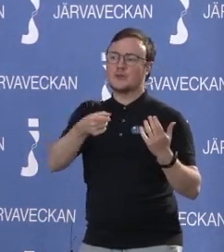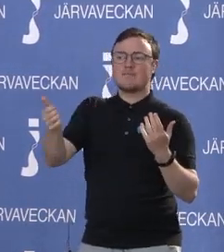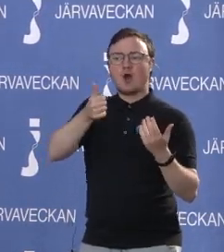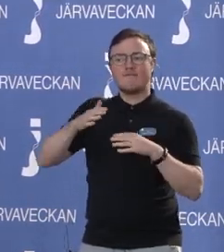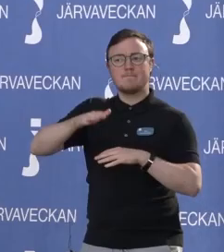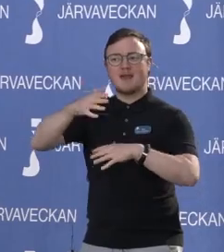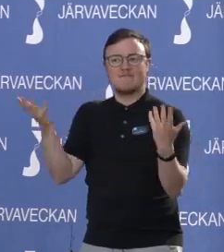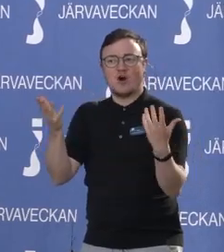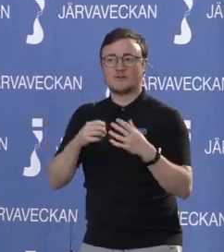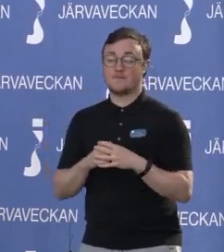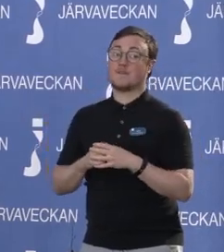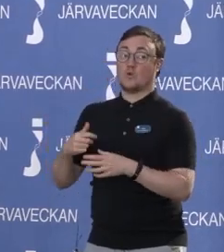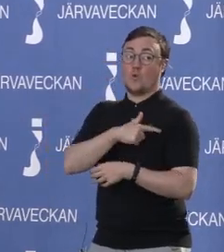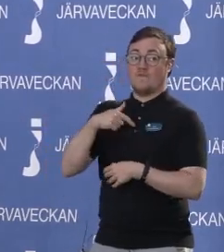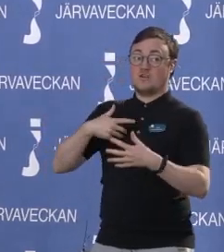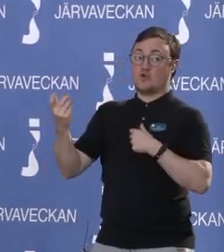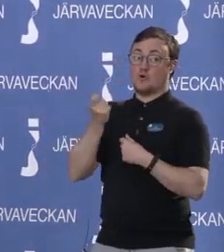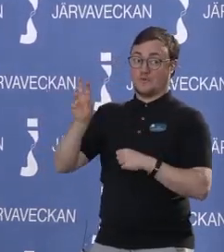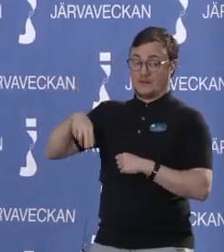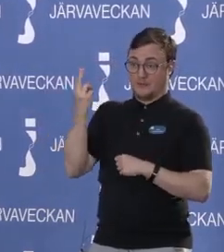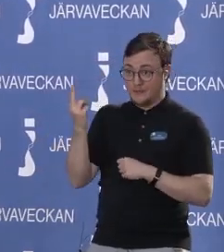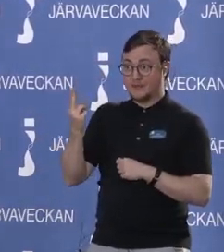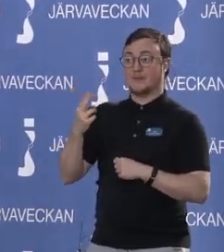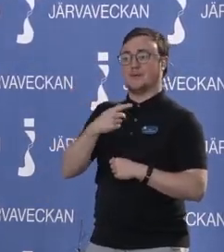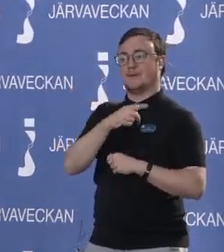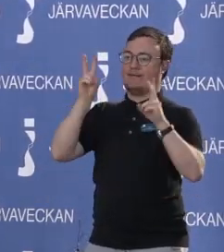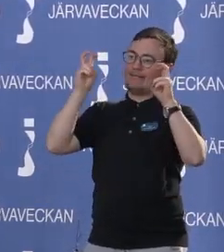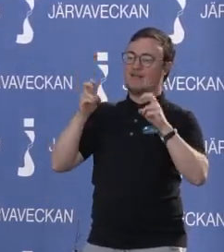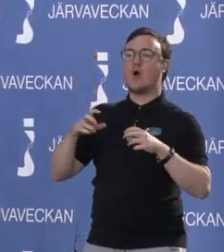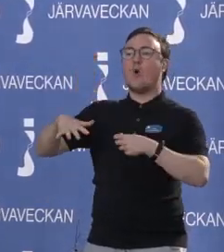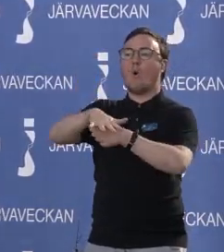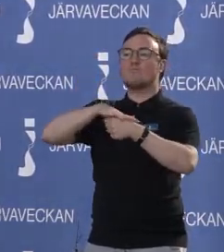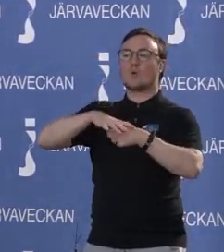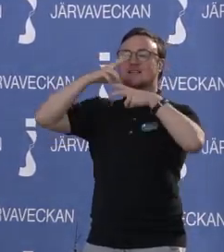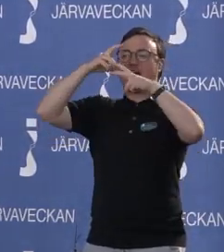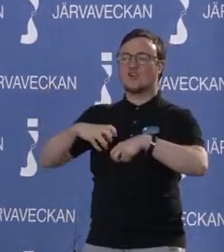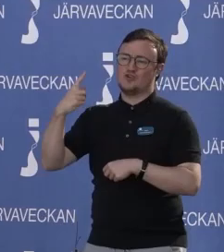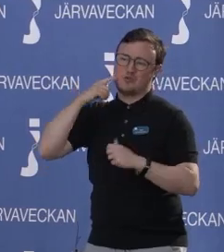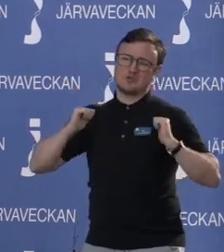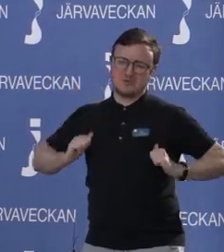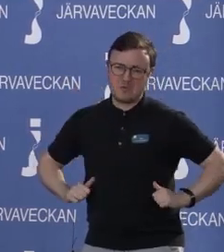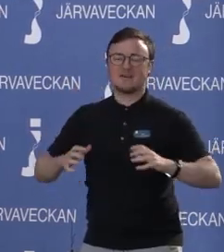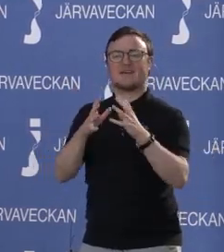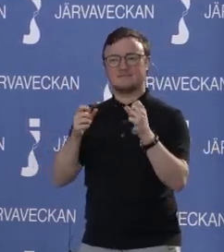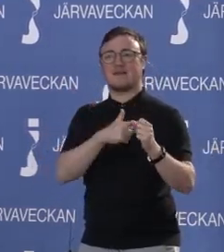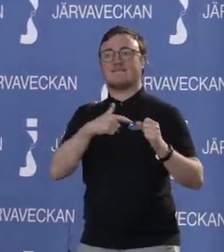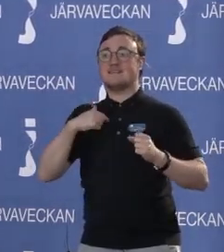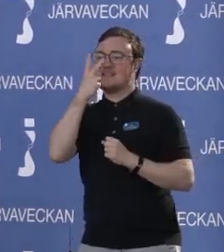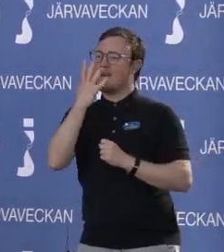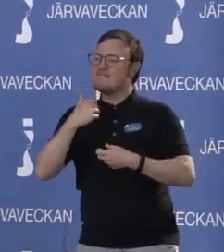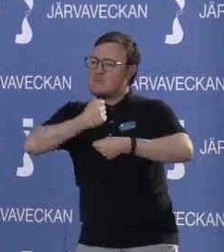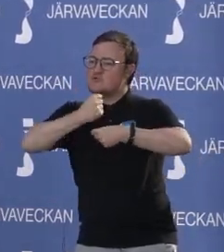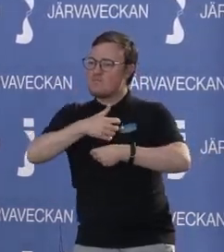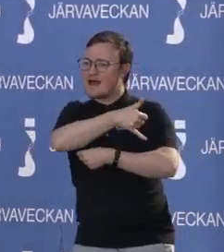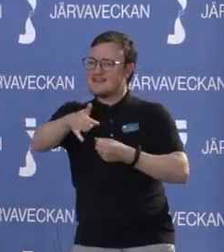gör någonting nu som jag är glad för, som vi kallar för områdesanalyser. Det låter jättetråkigt, men vi ser vilka jobbar på